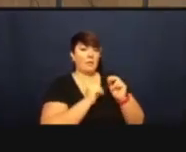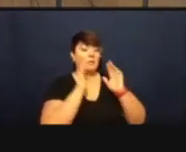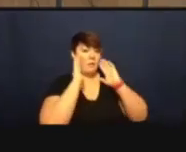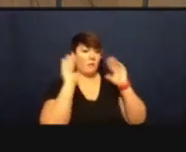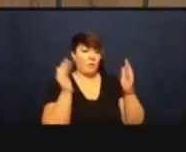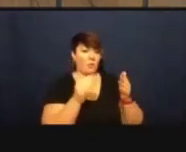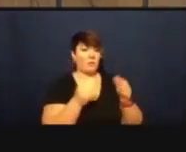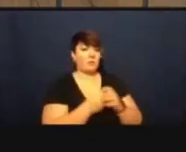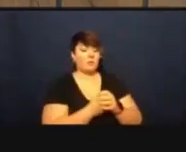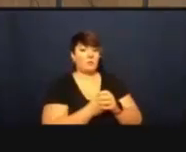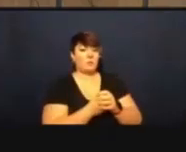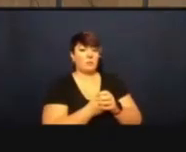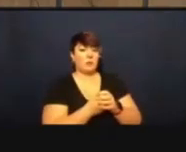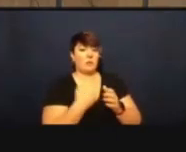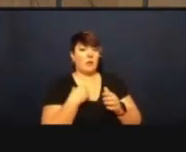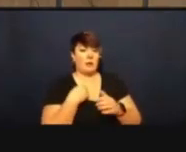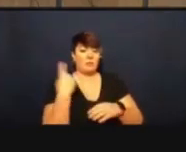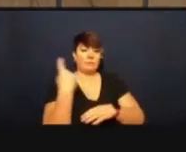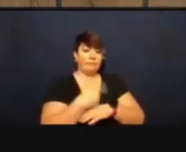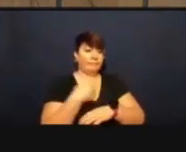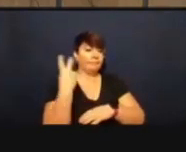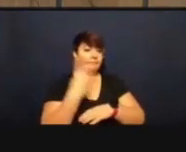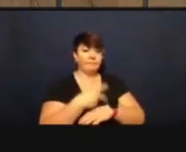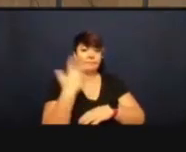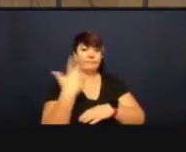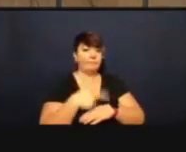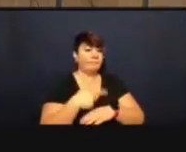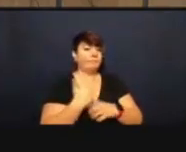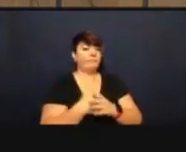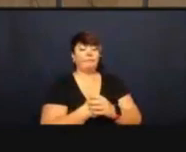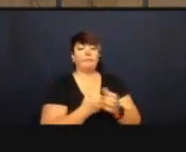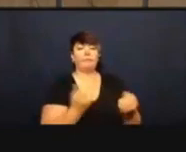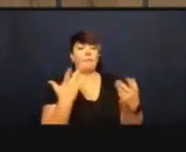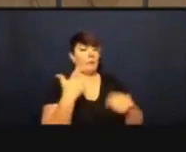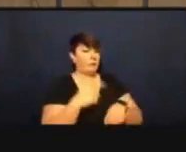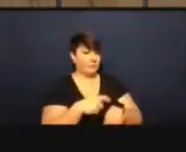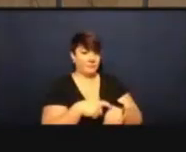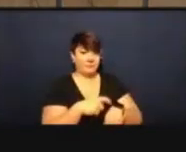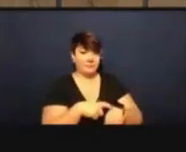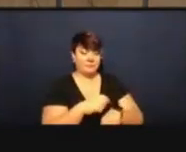Hasa hapa katika JCPS huwa